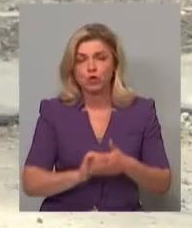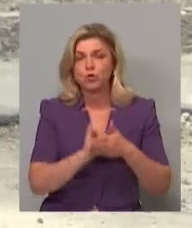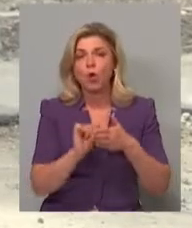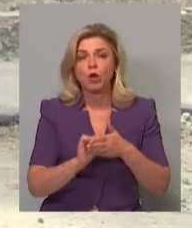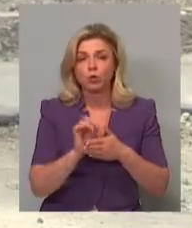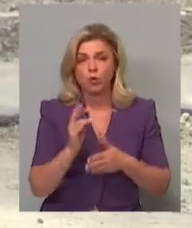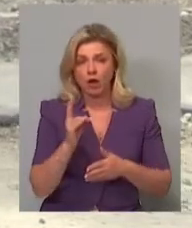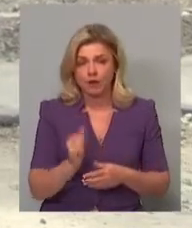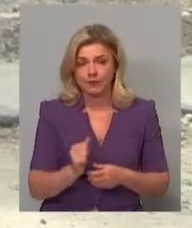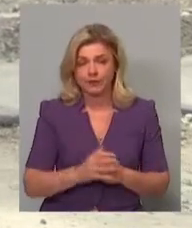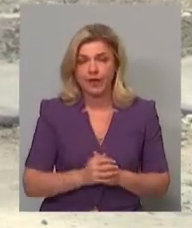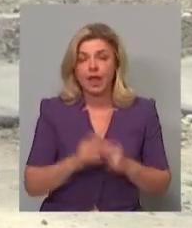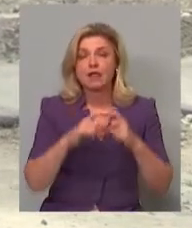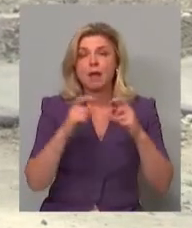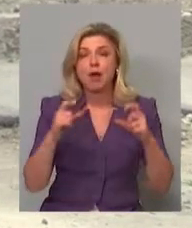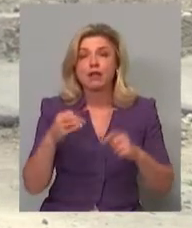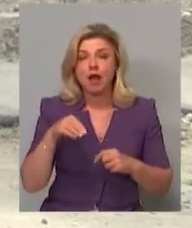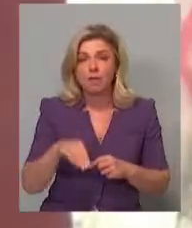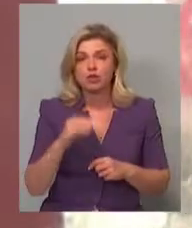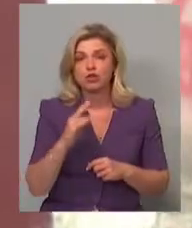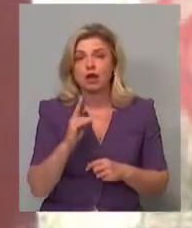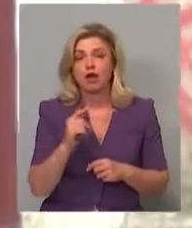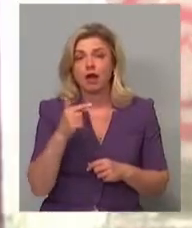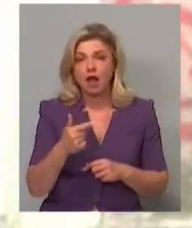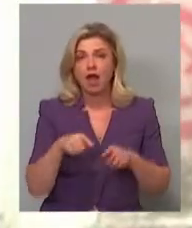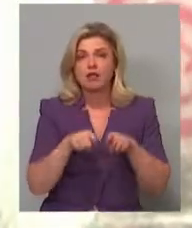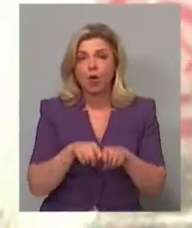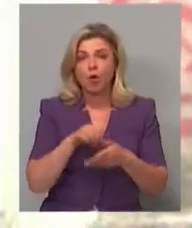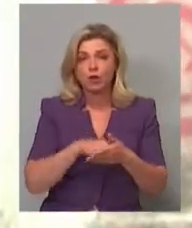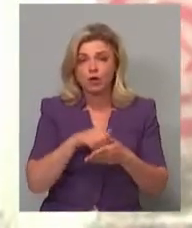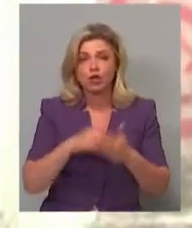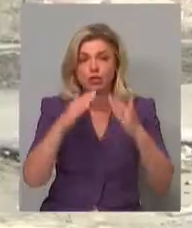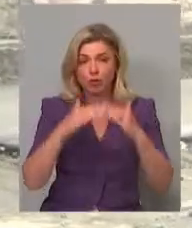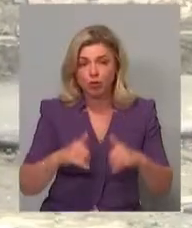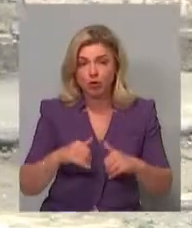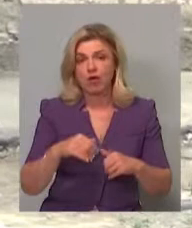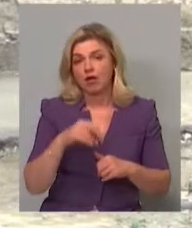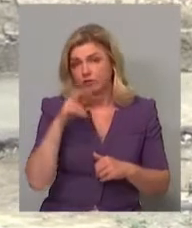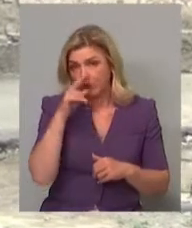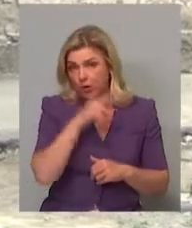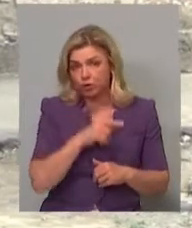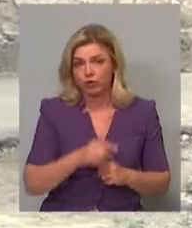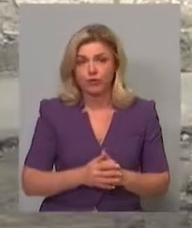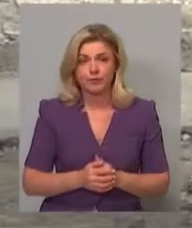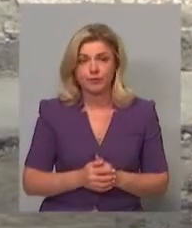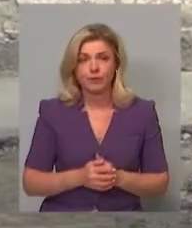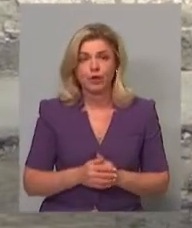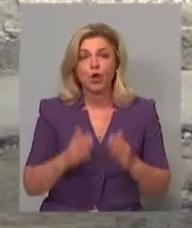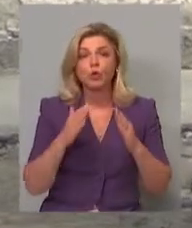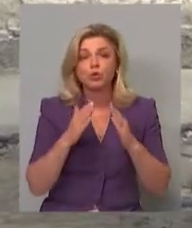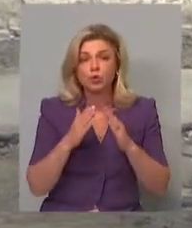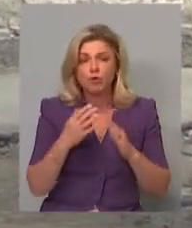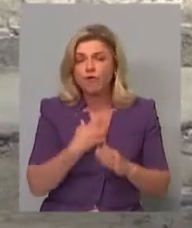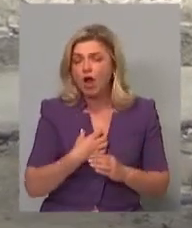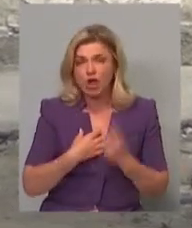В департаменті житлово-комунального господарства такі причини обвалу даху спростовують. Ключове слово – дом 47-го року.